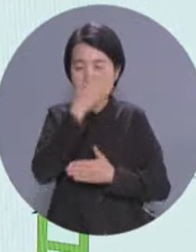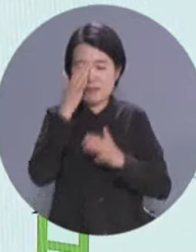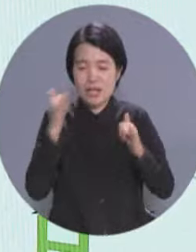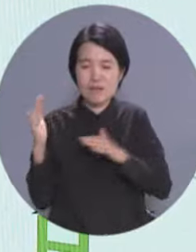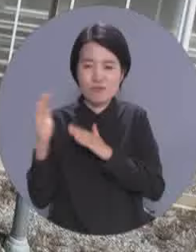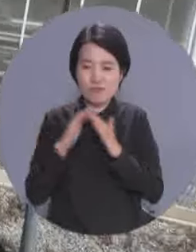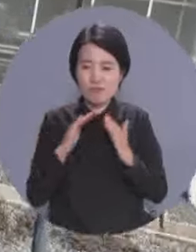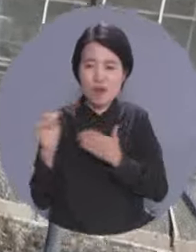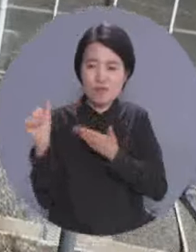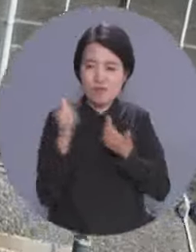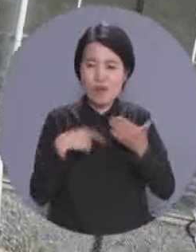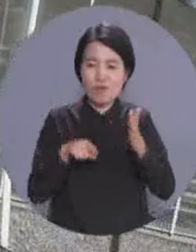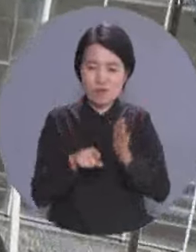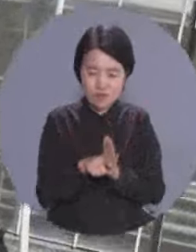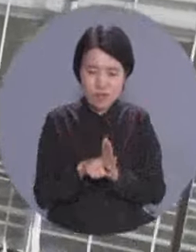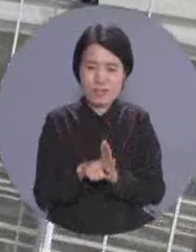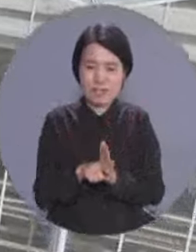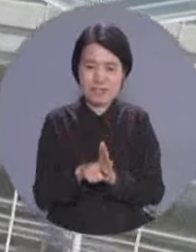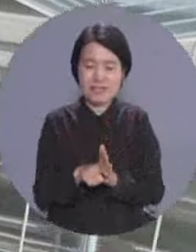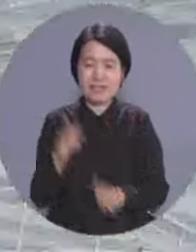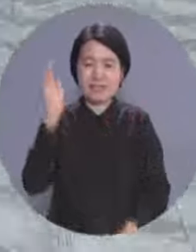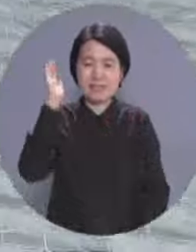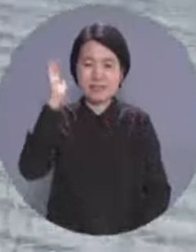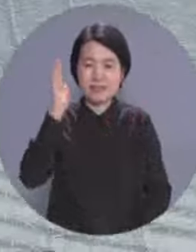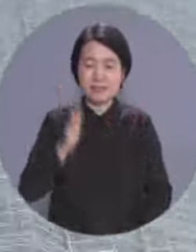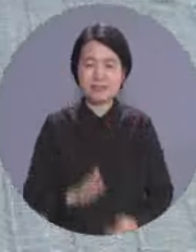인구 유입을 위한 여건을 조성하겠다고